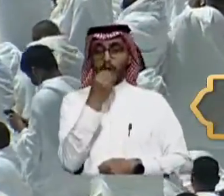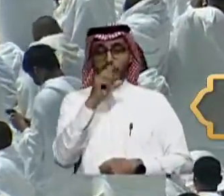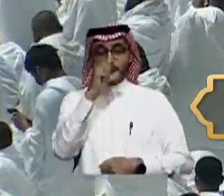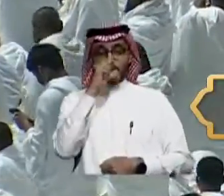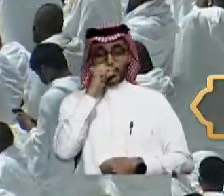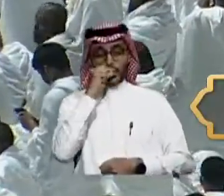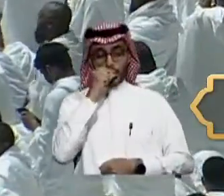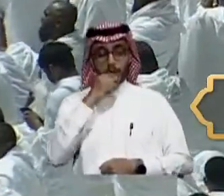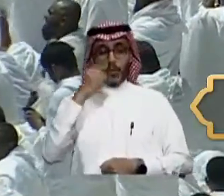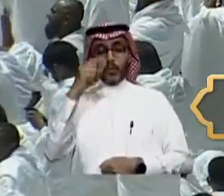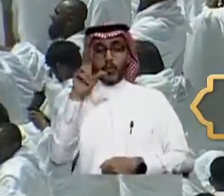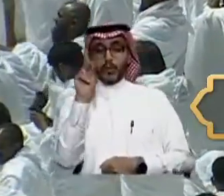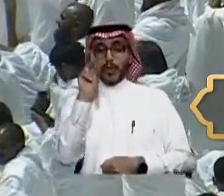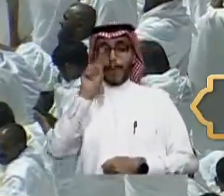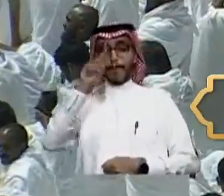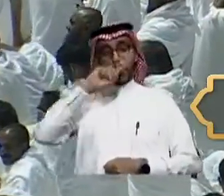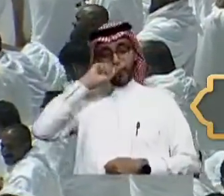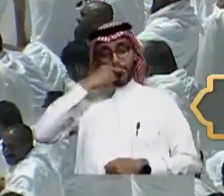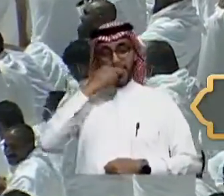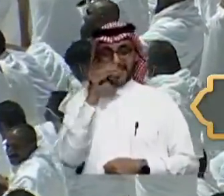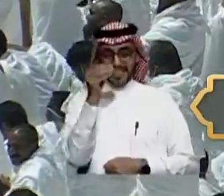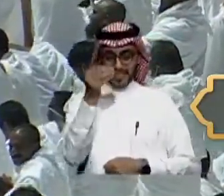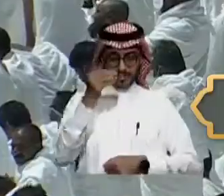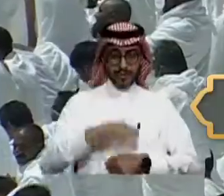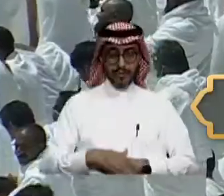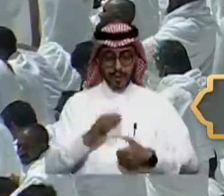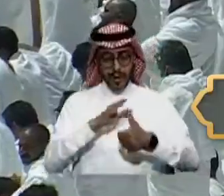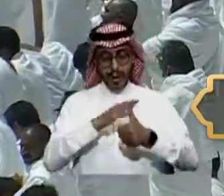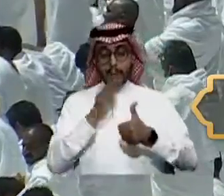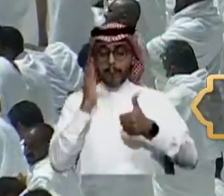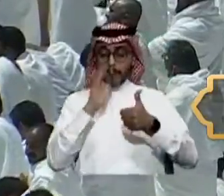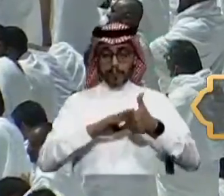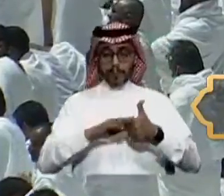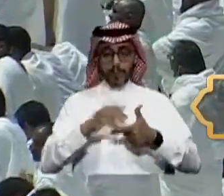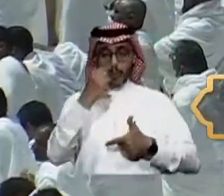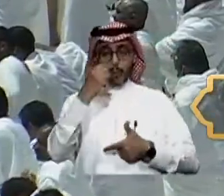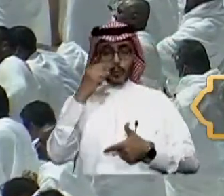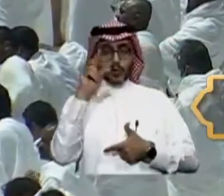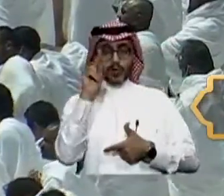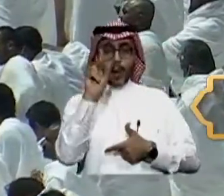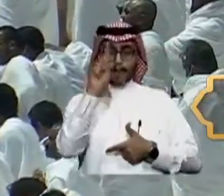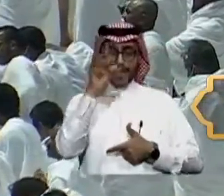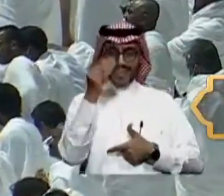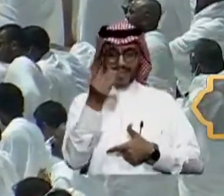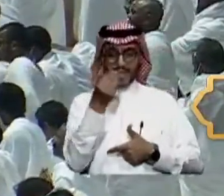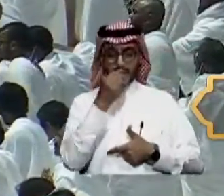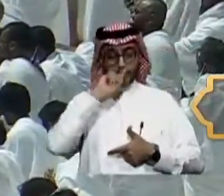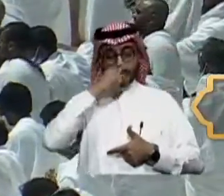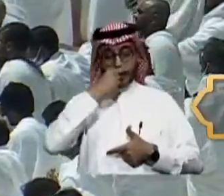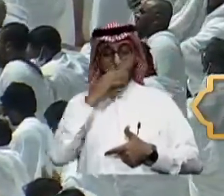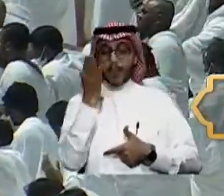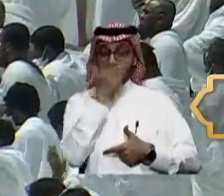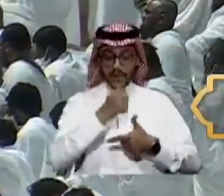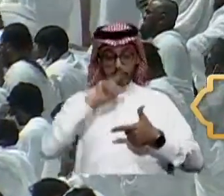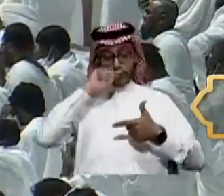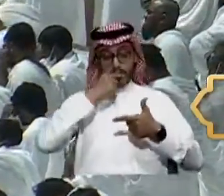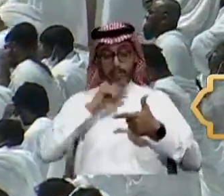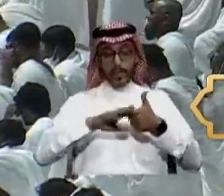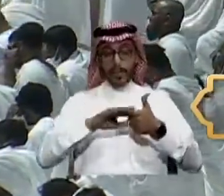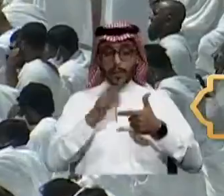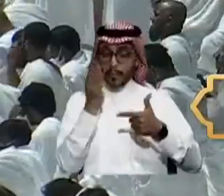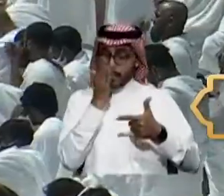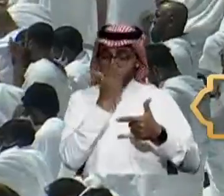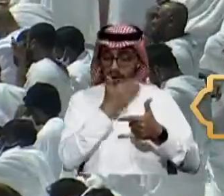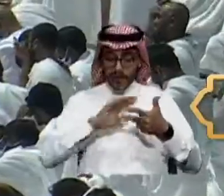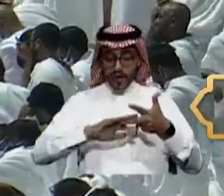رطبات قبل ان يصلي فان لم تكن رطبات فعلى تمرات فان لم